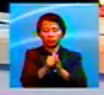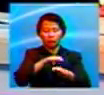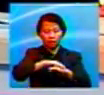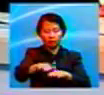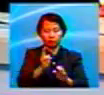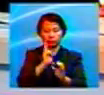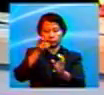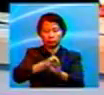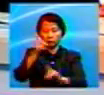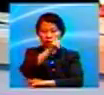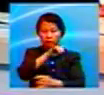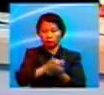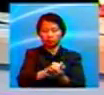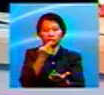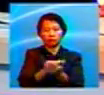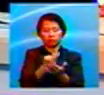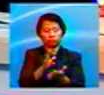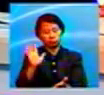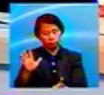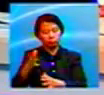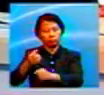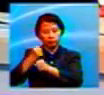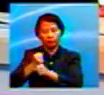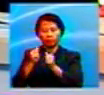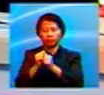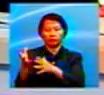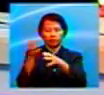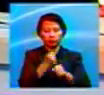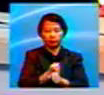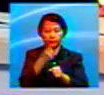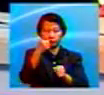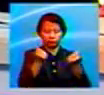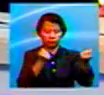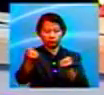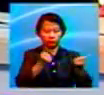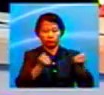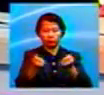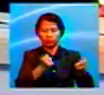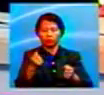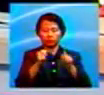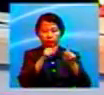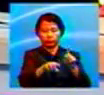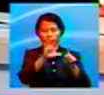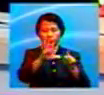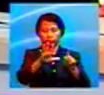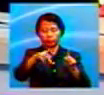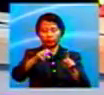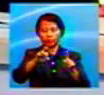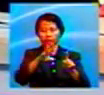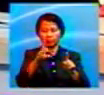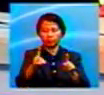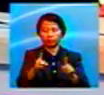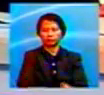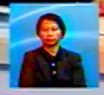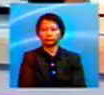keping penyertaan pada hari ini, rezeki berpihak kepadanya dengan membawa pulang sebuah kereta Toyota Vios 1.5 TRD